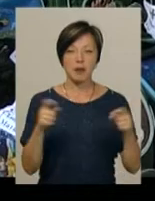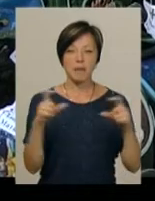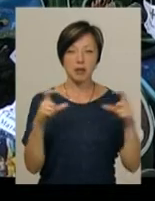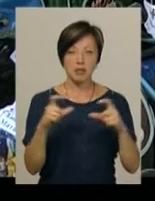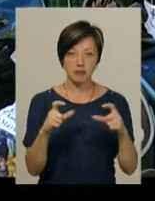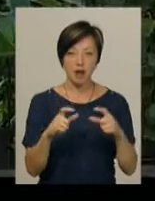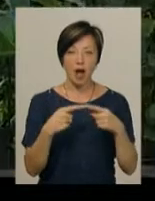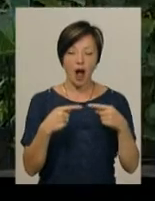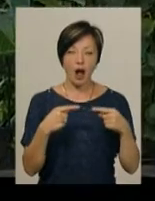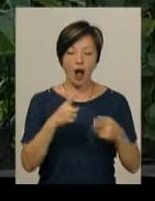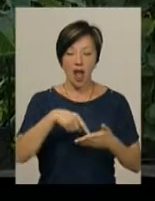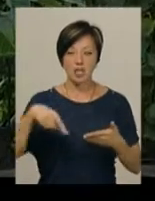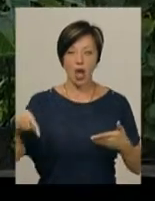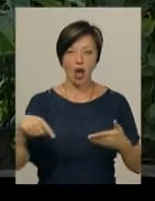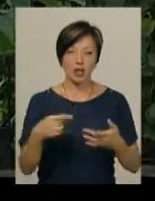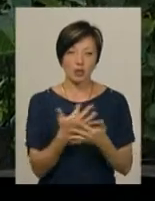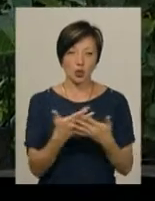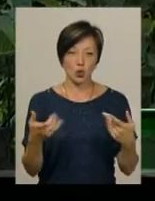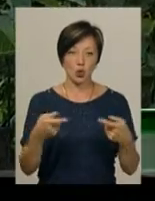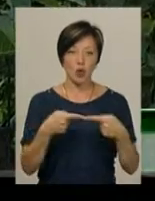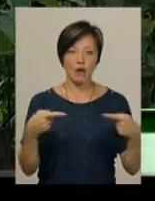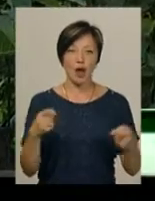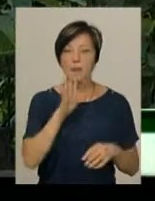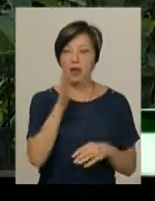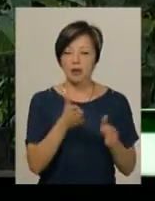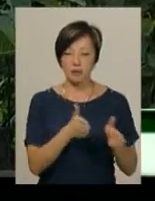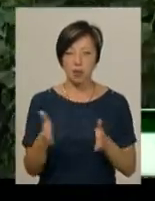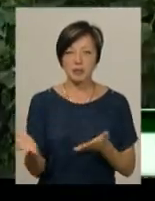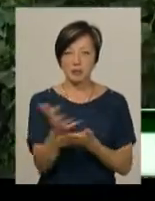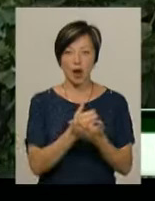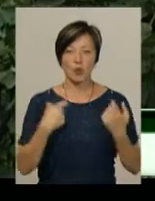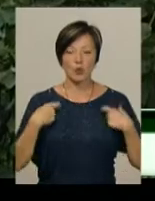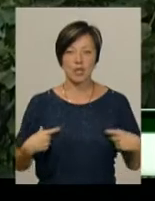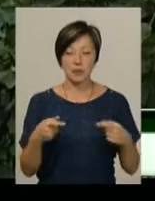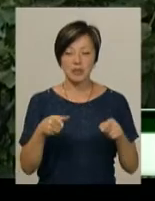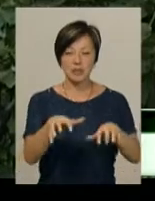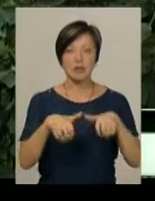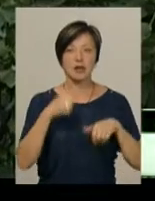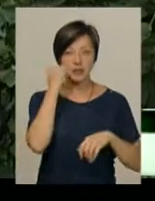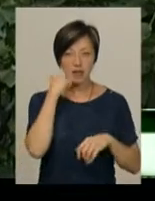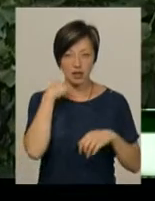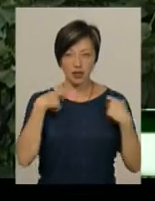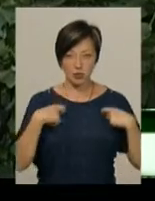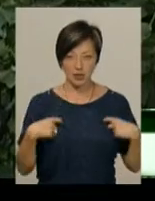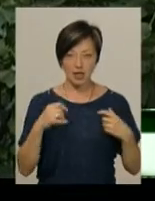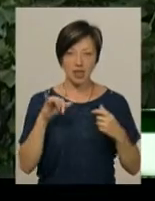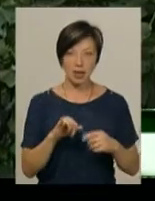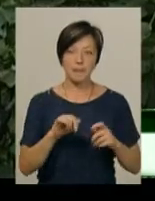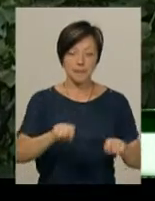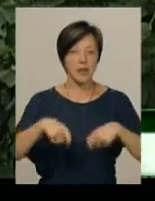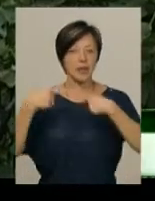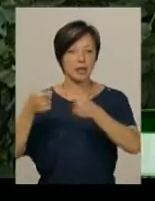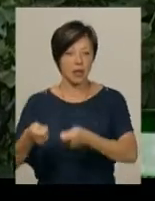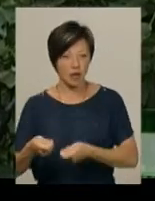магазинів канцтоварів. П'ятий рік поспіль ми збираємо рюкзаки. Ми в свій час забираємо старі ранці та рюкзаки і